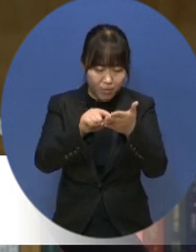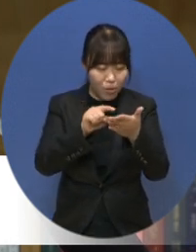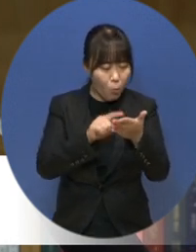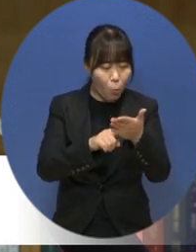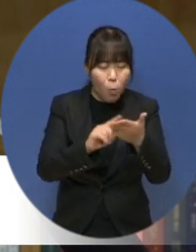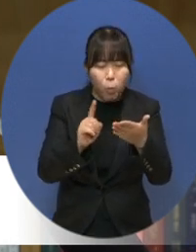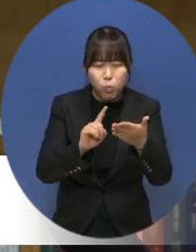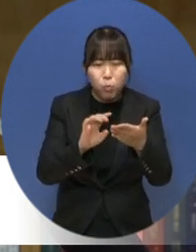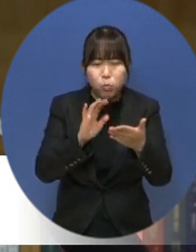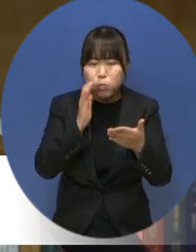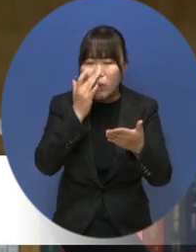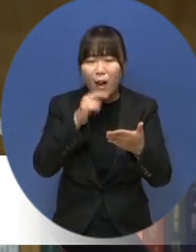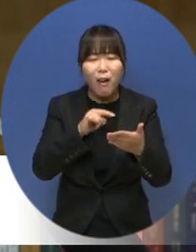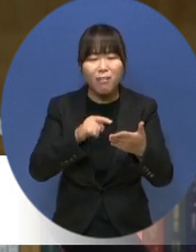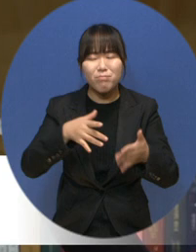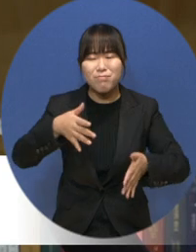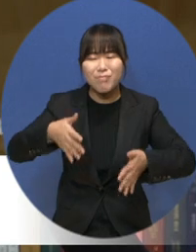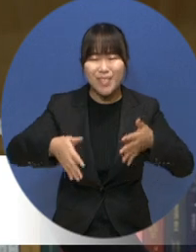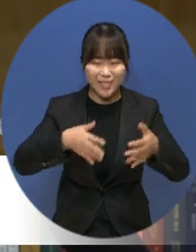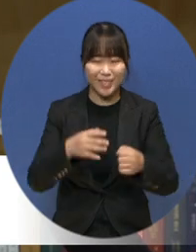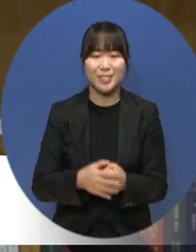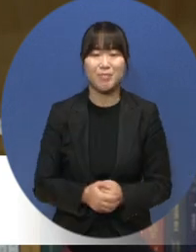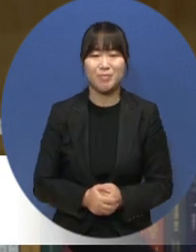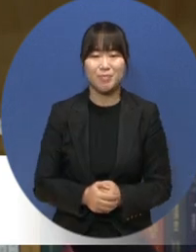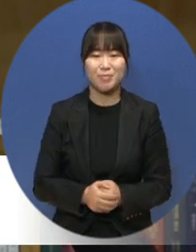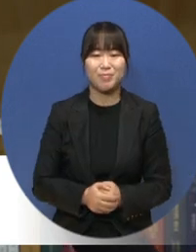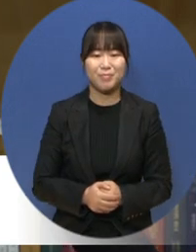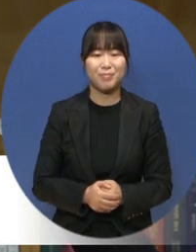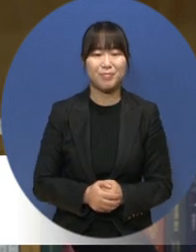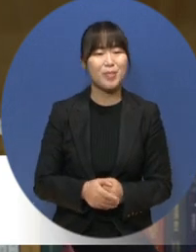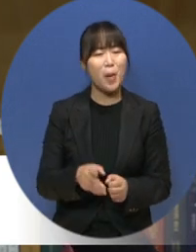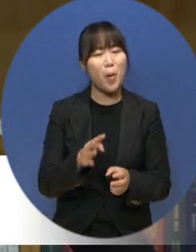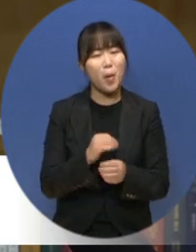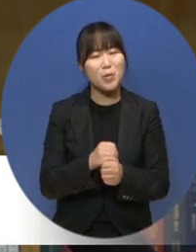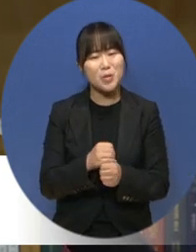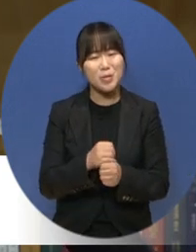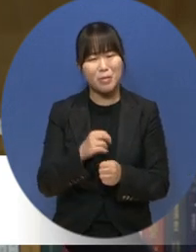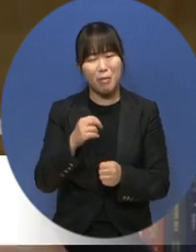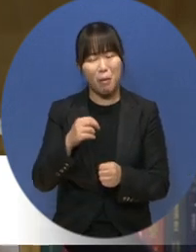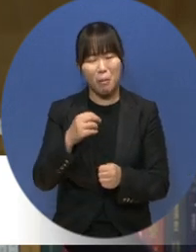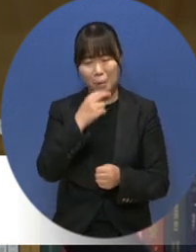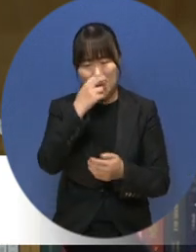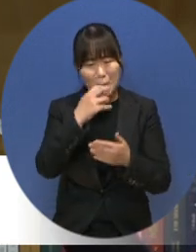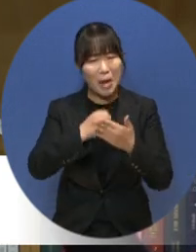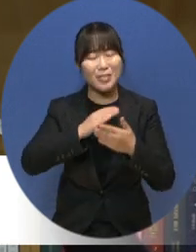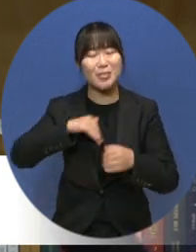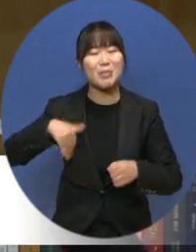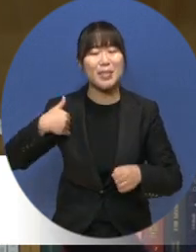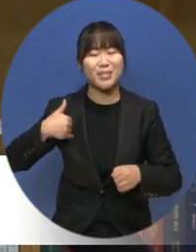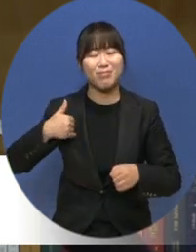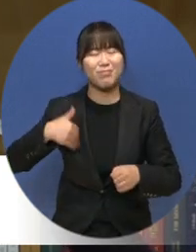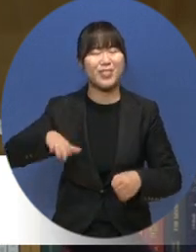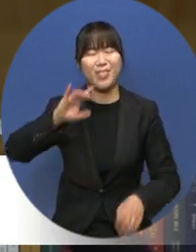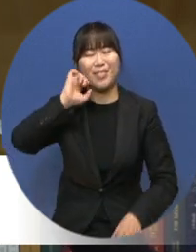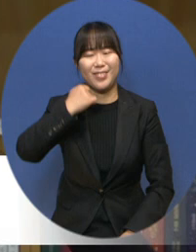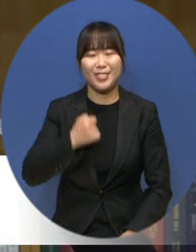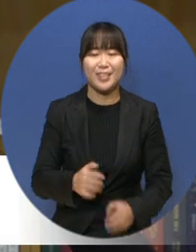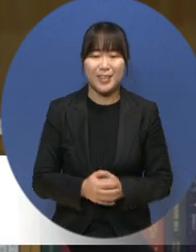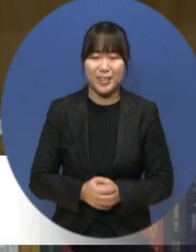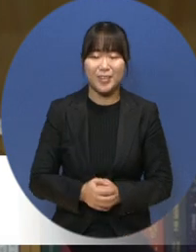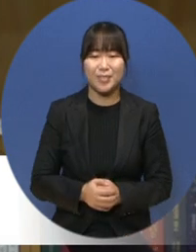어디 드뭇드뭇 더디고 언제 이게 동그라미 될려나 그건 모르지만 그건 못해 우리는. 하여튼